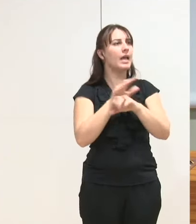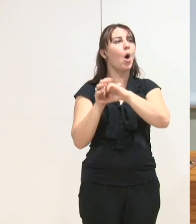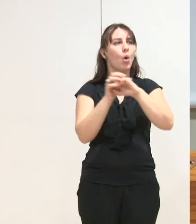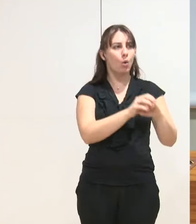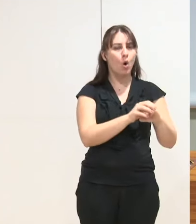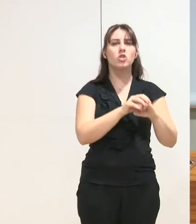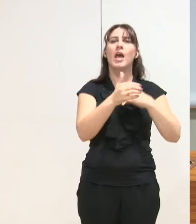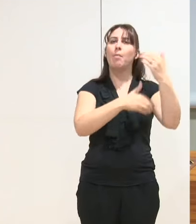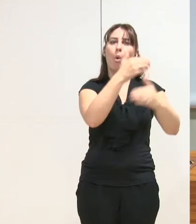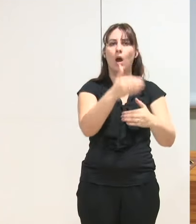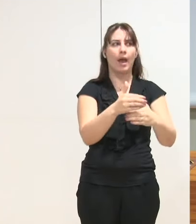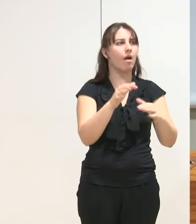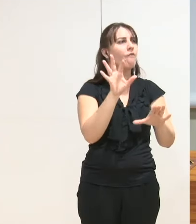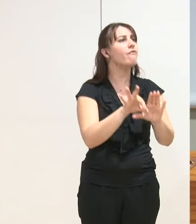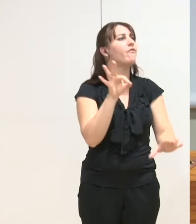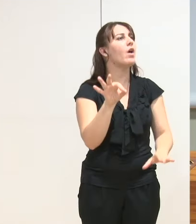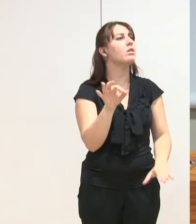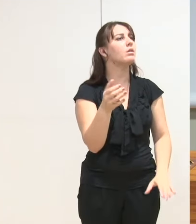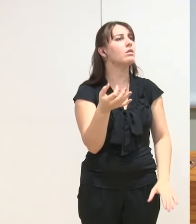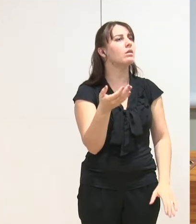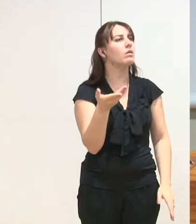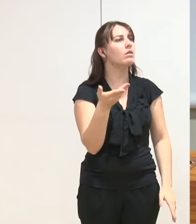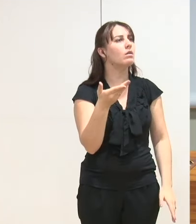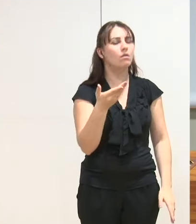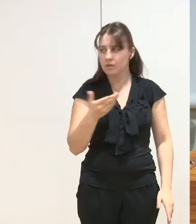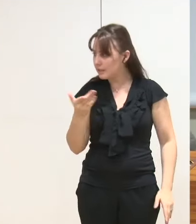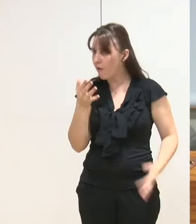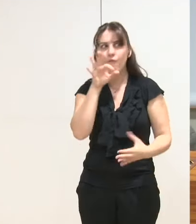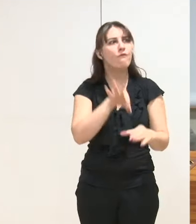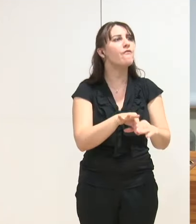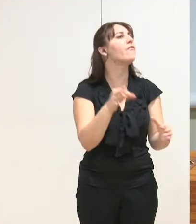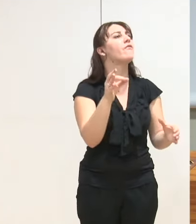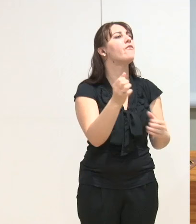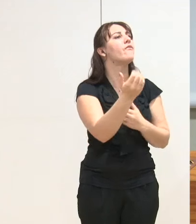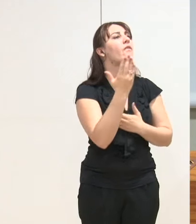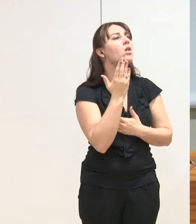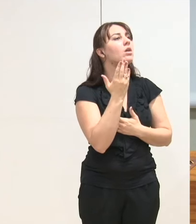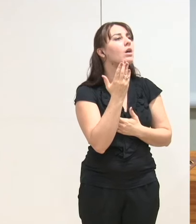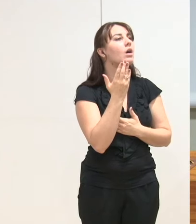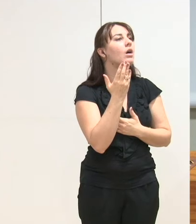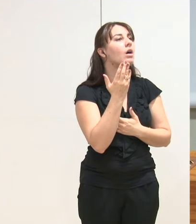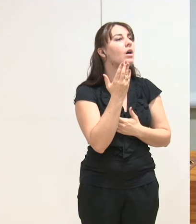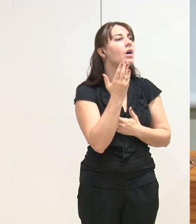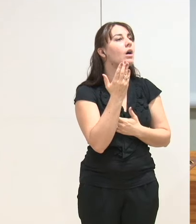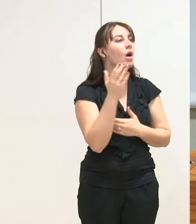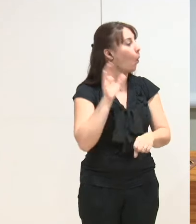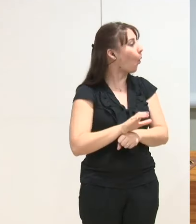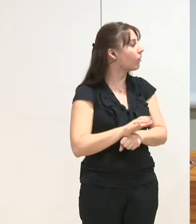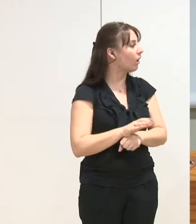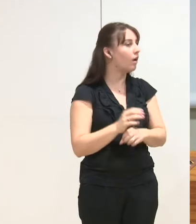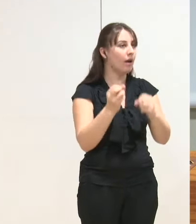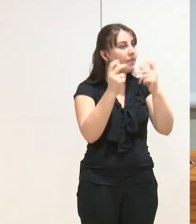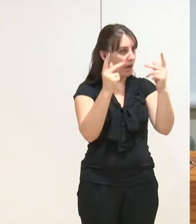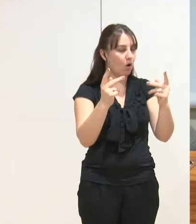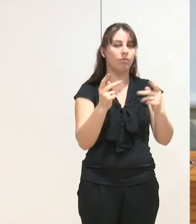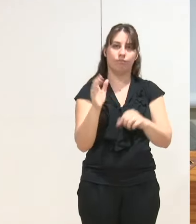progrès et de progrès du coup quel est leur vote quel est votre vote d'accord